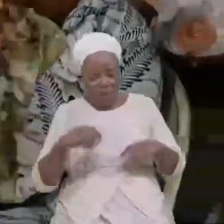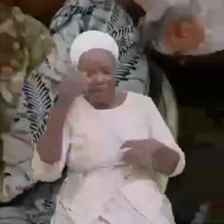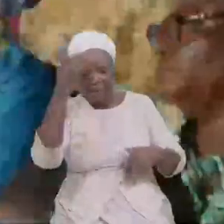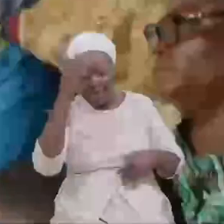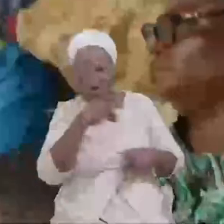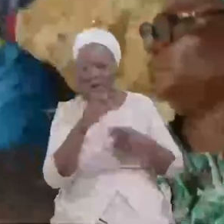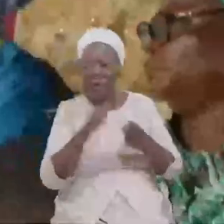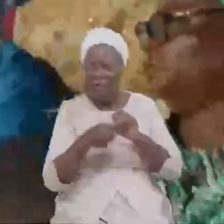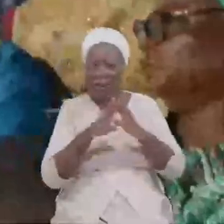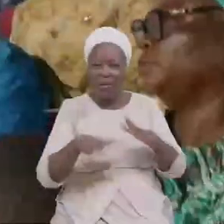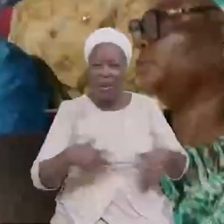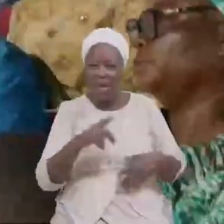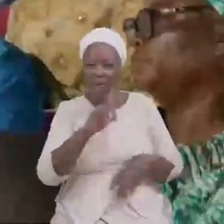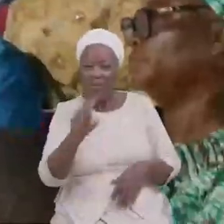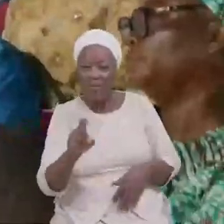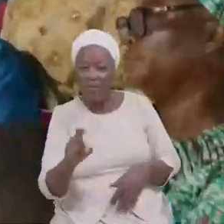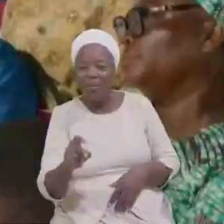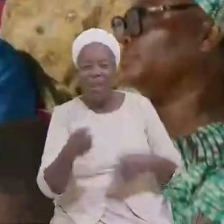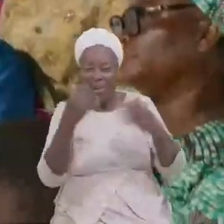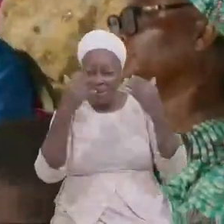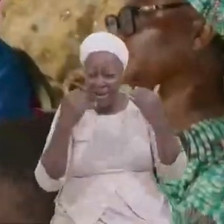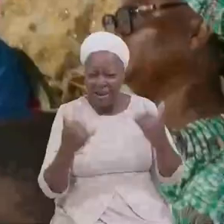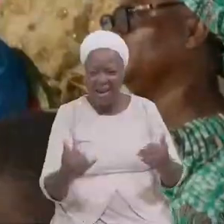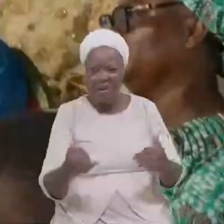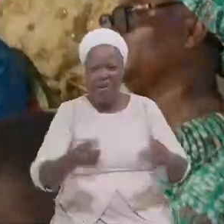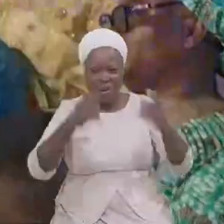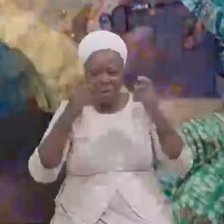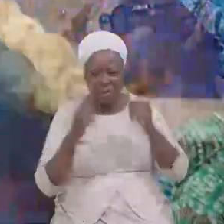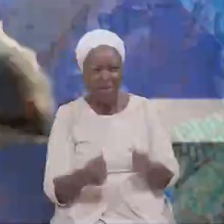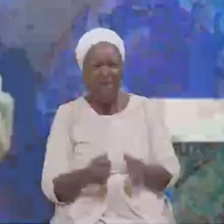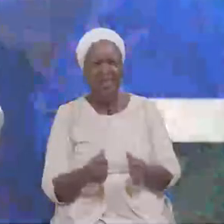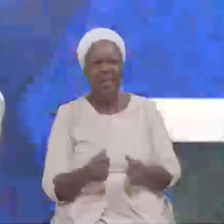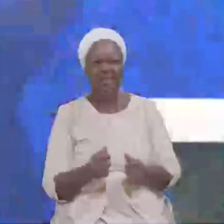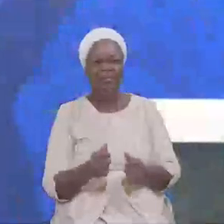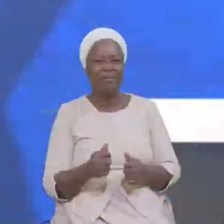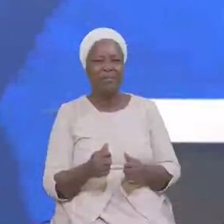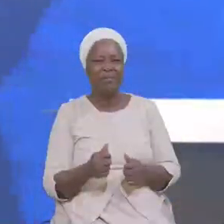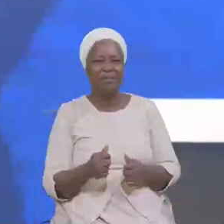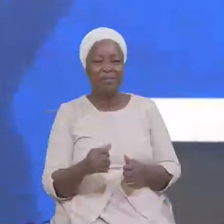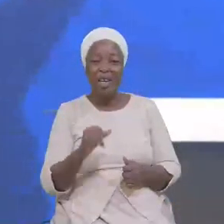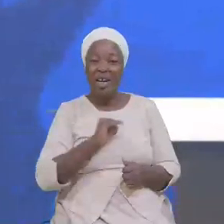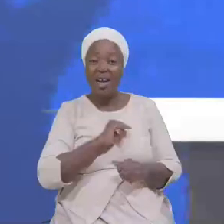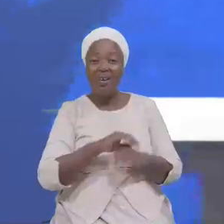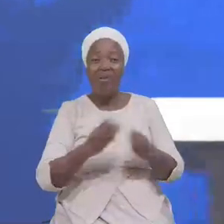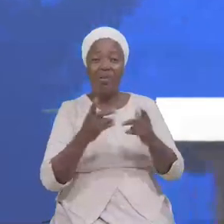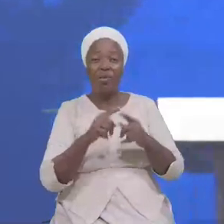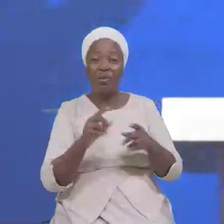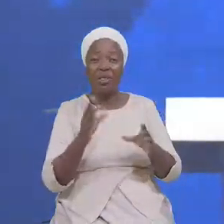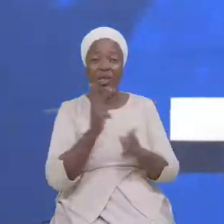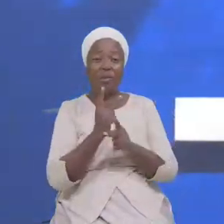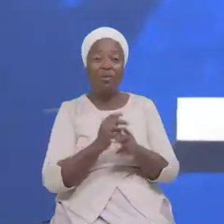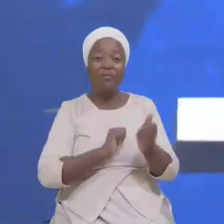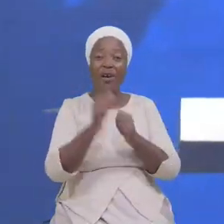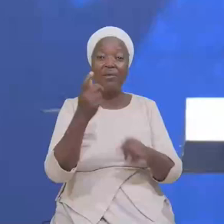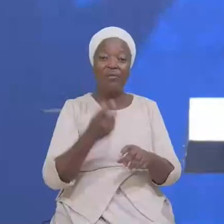les infirmités de ta vie? Maintenant, aussitôt. Je ne veux pas vous éloigner de votre miracle.